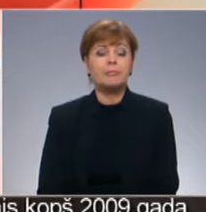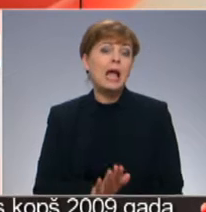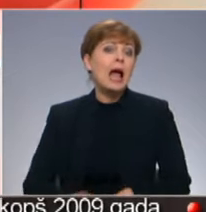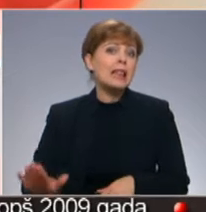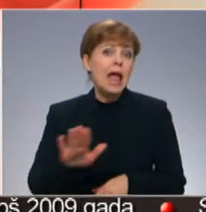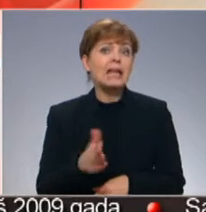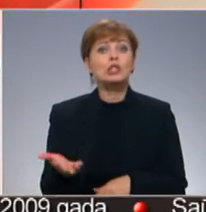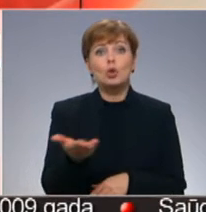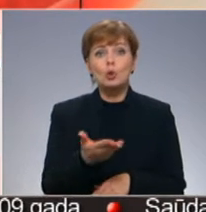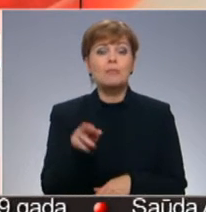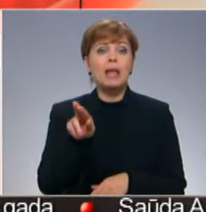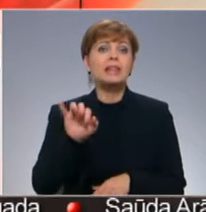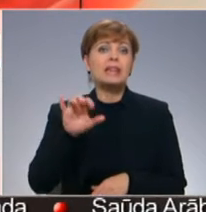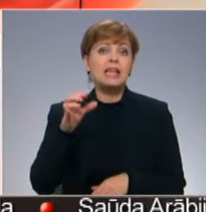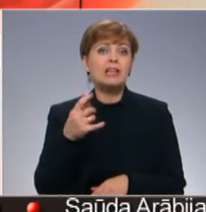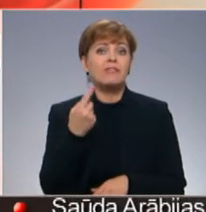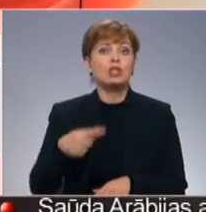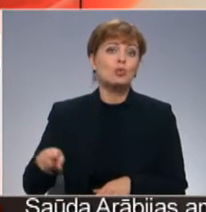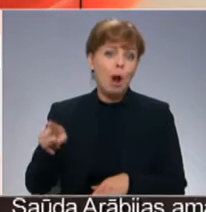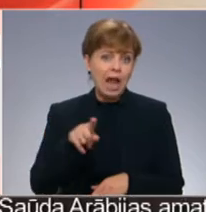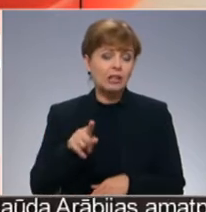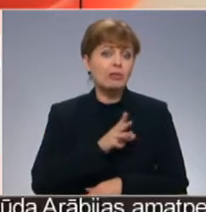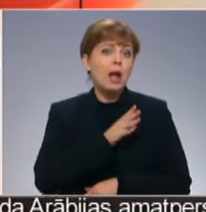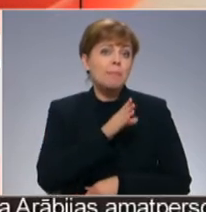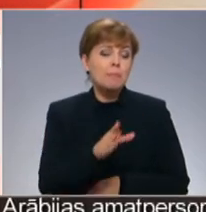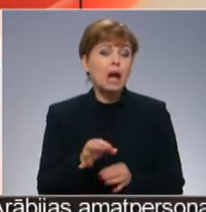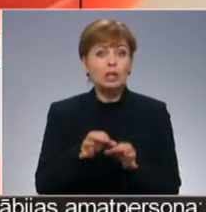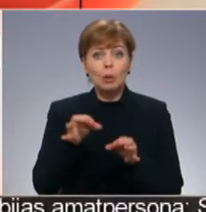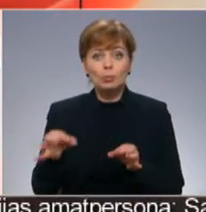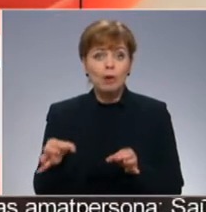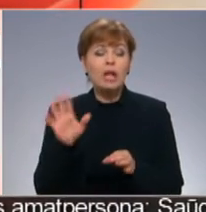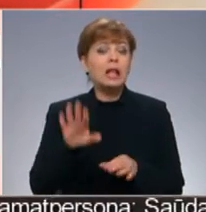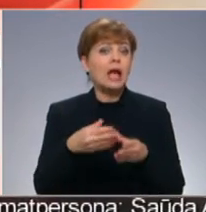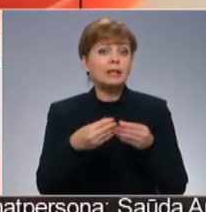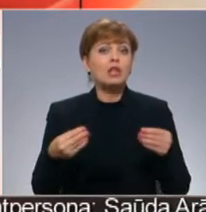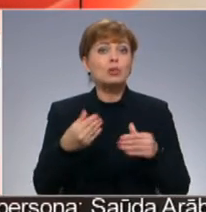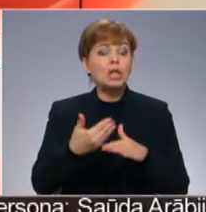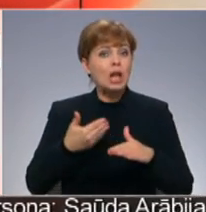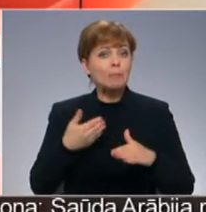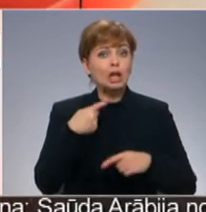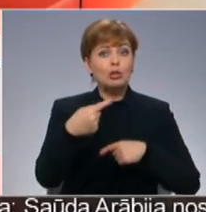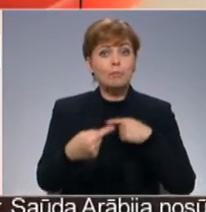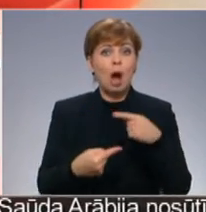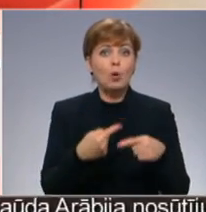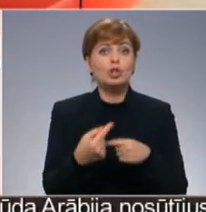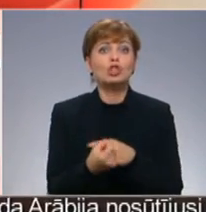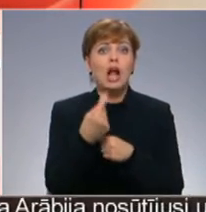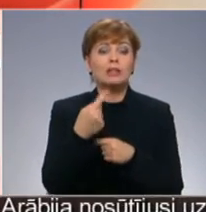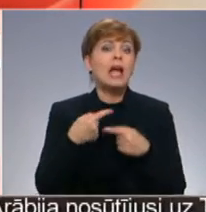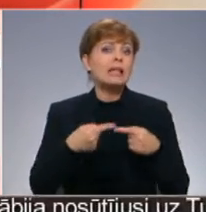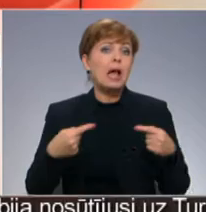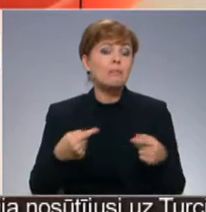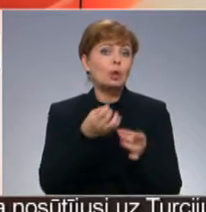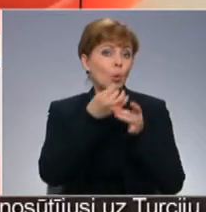Lejas Kurzemē Nīce ir viens no etnogrāfiski bagātākajiem novadiem. Lai neizostu iepriekšējo paaudžu radītais nemateriālais